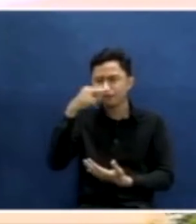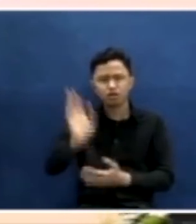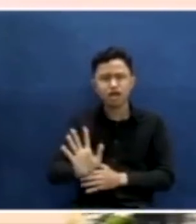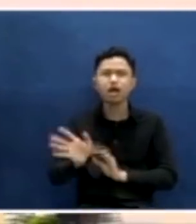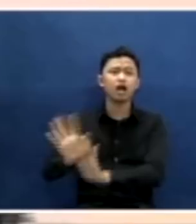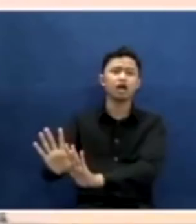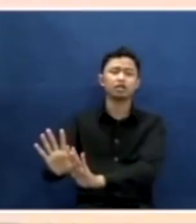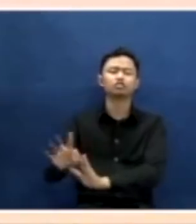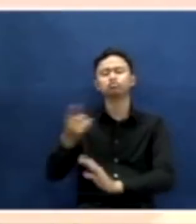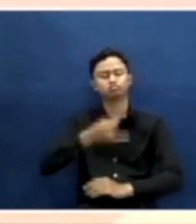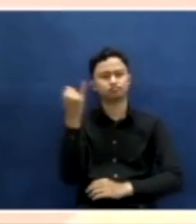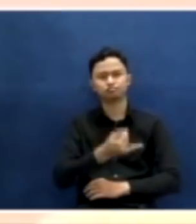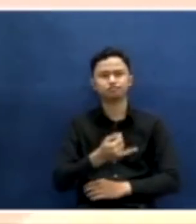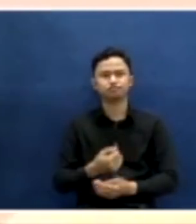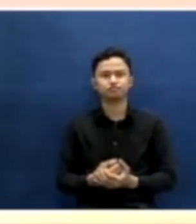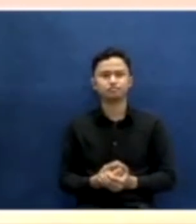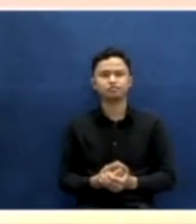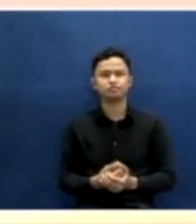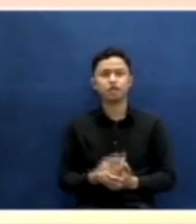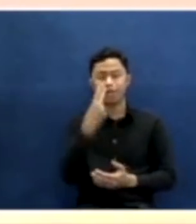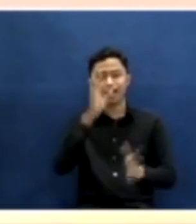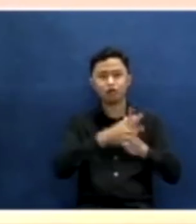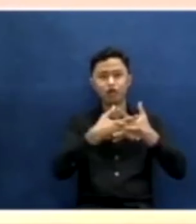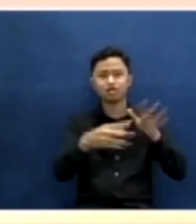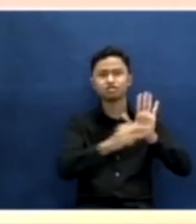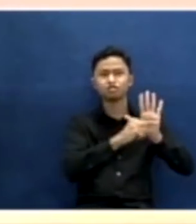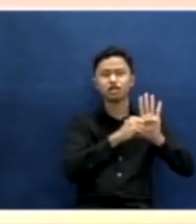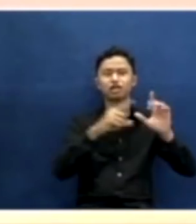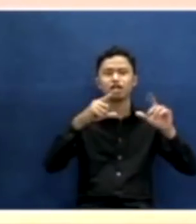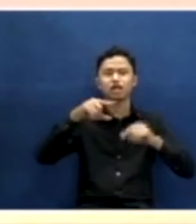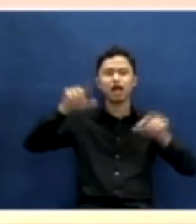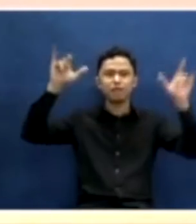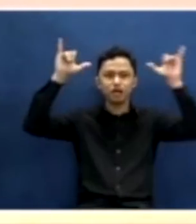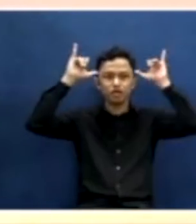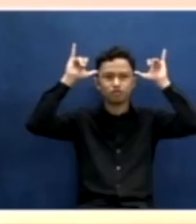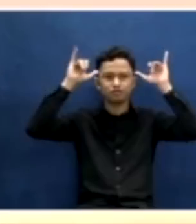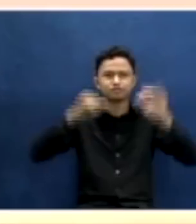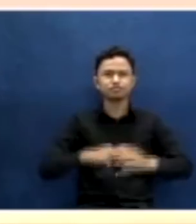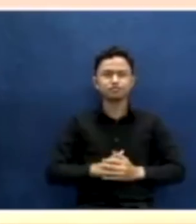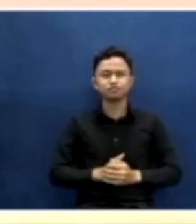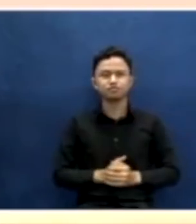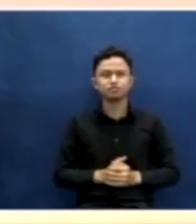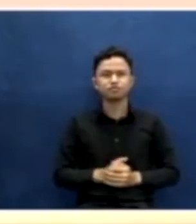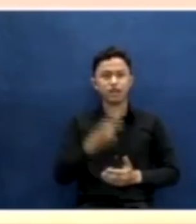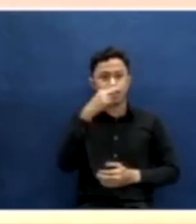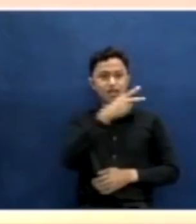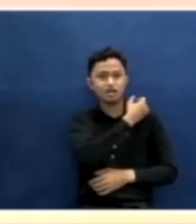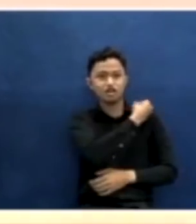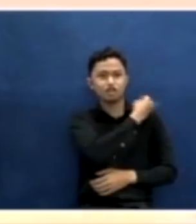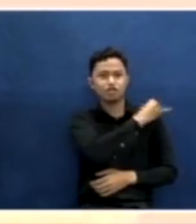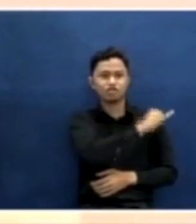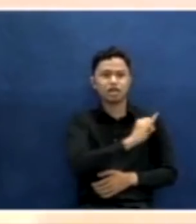kita merenungi Bacalah diawal-awal surat al-baqarah di dalam tafsirnya bagaimana kita menjumpai dosa yang